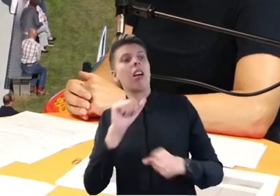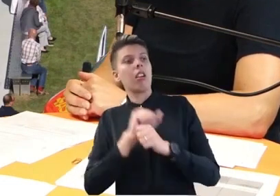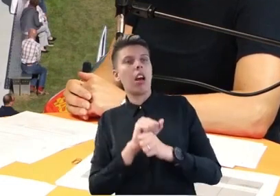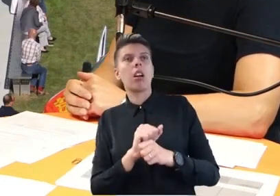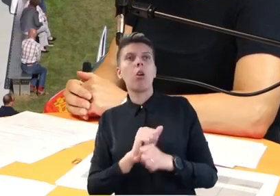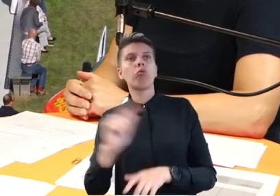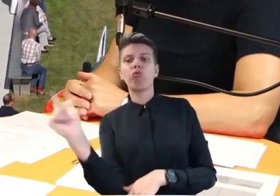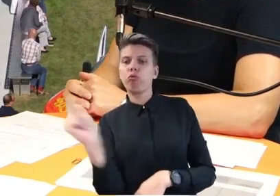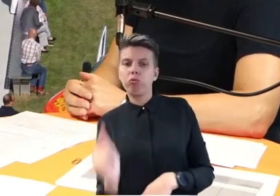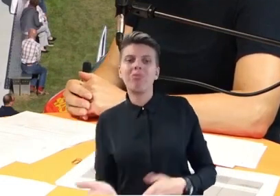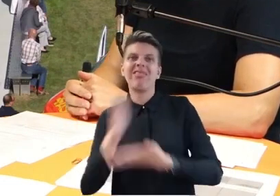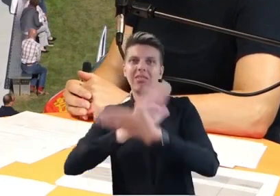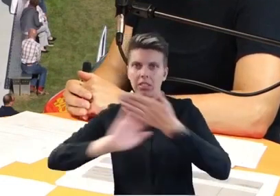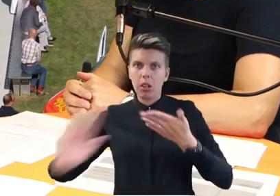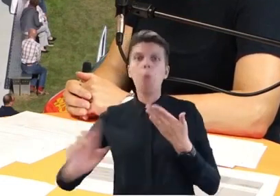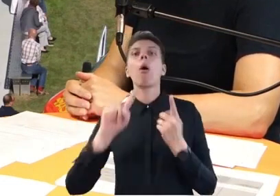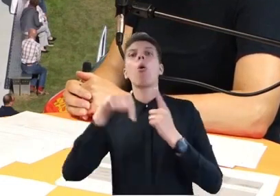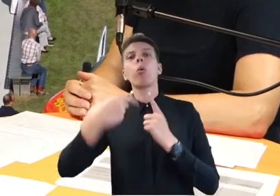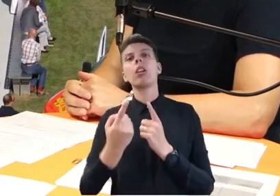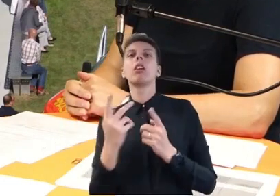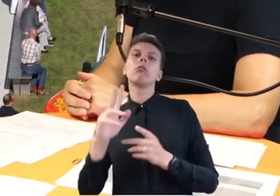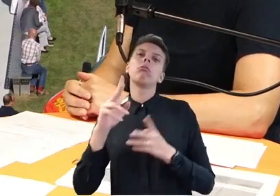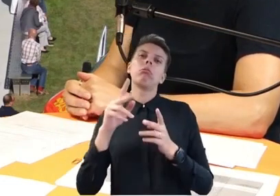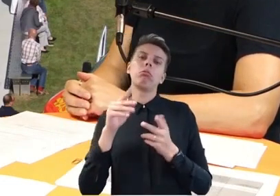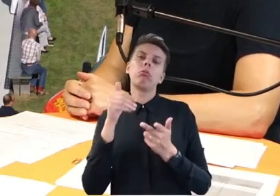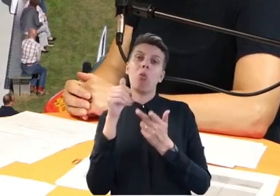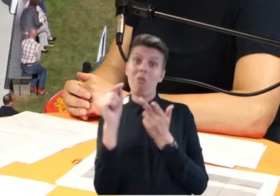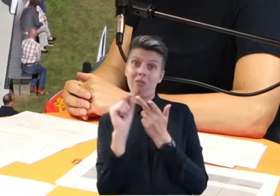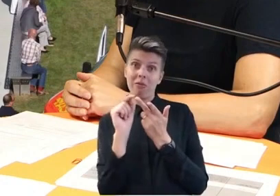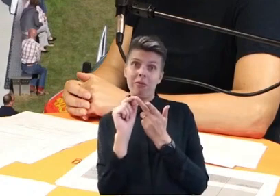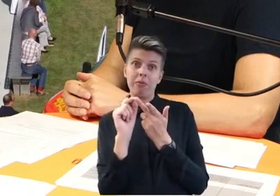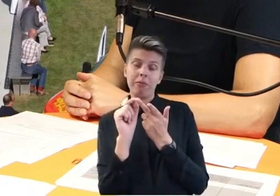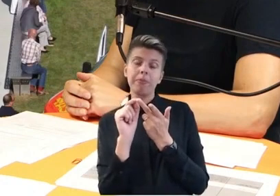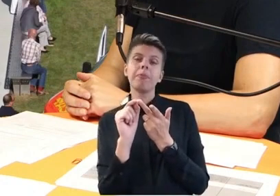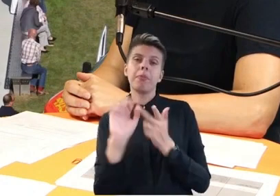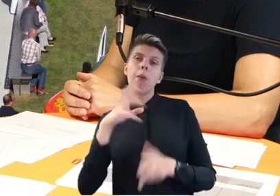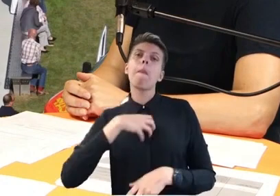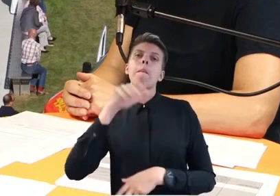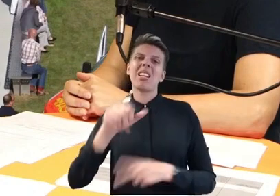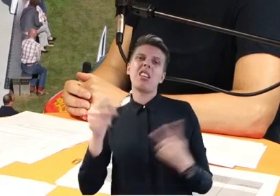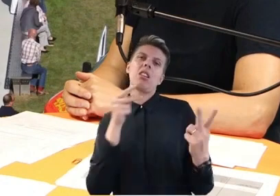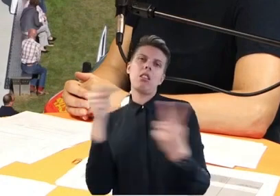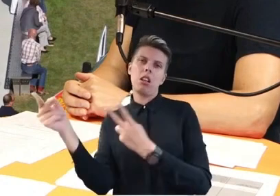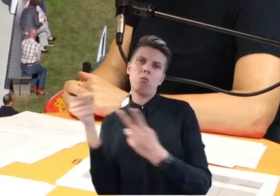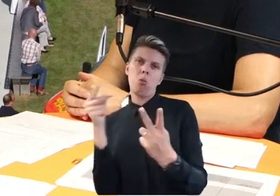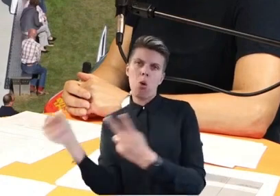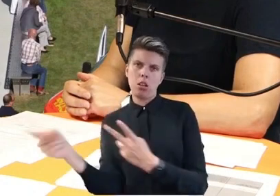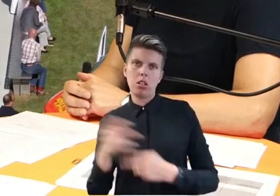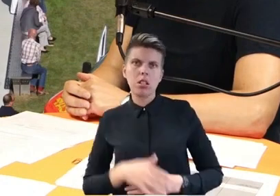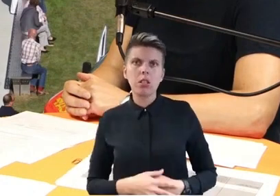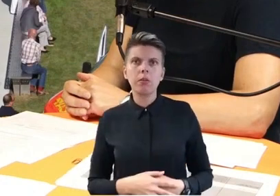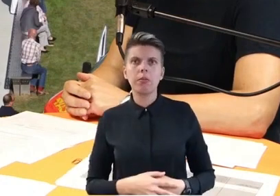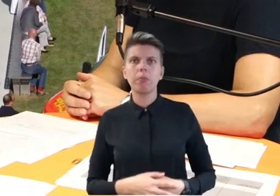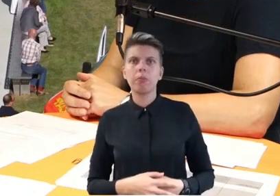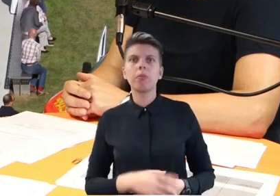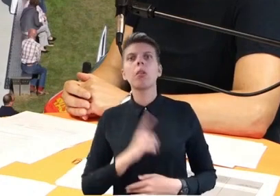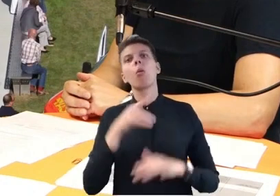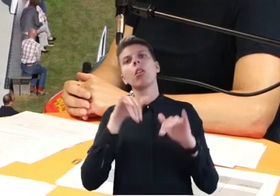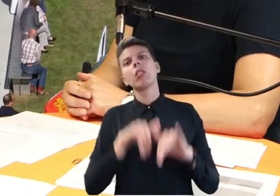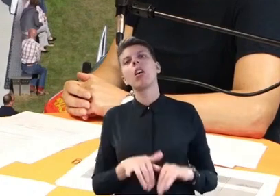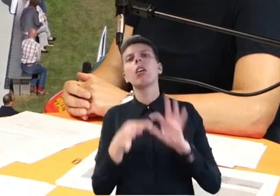werden. Und letztlich kann auch ein weiträumiger Patiententransport sichergestellt werden. Zusätzlich verfügt diese Einheit über